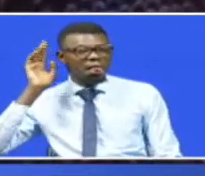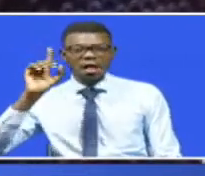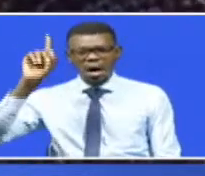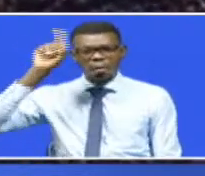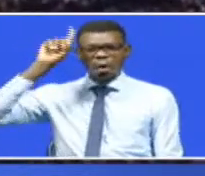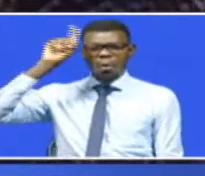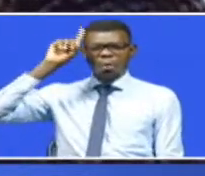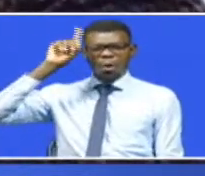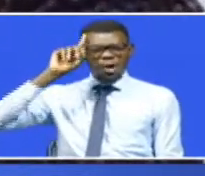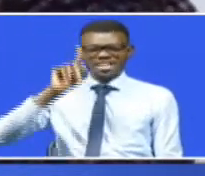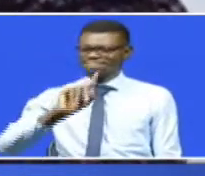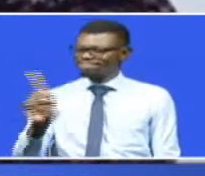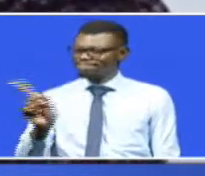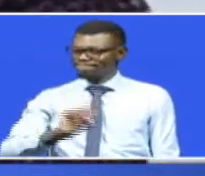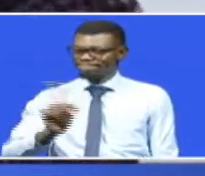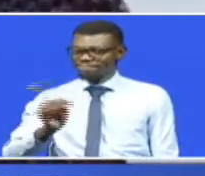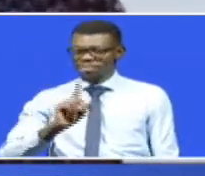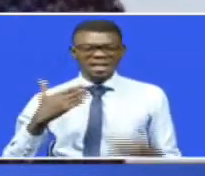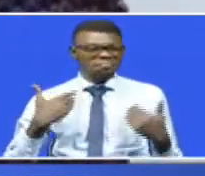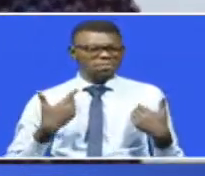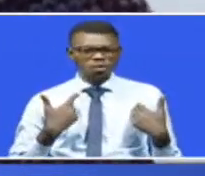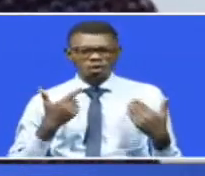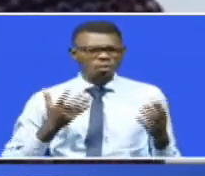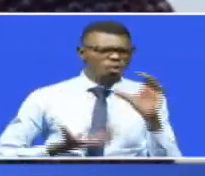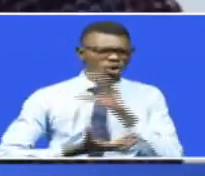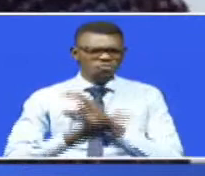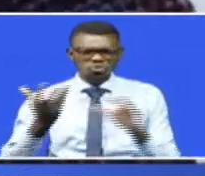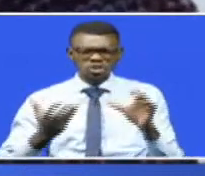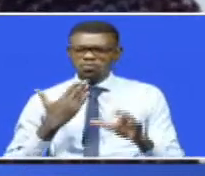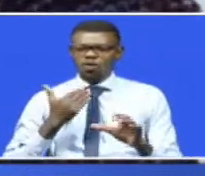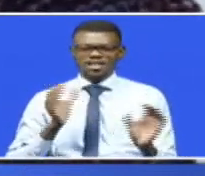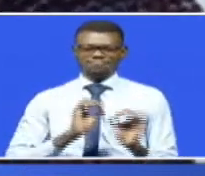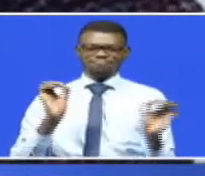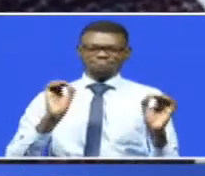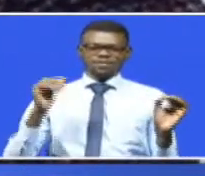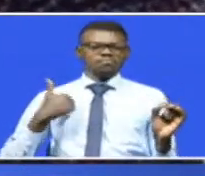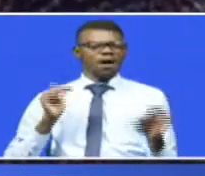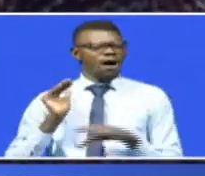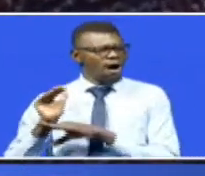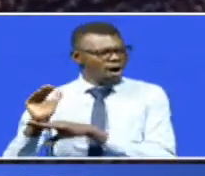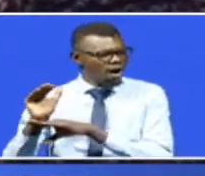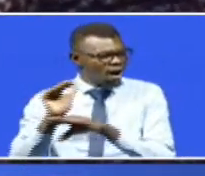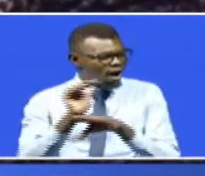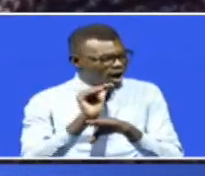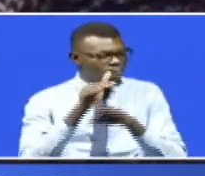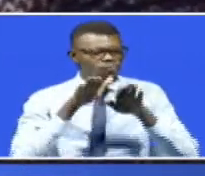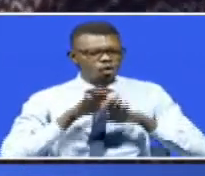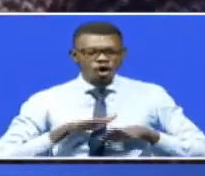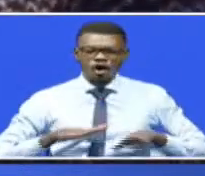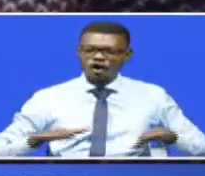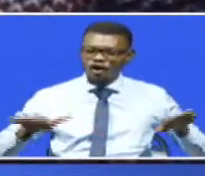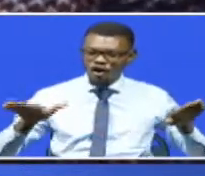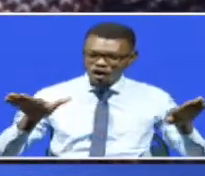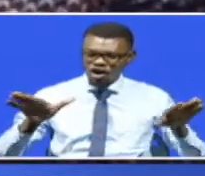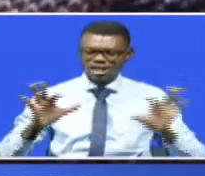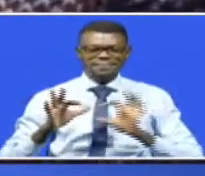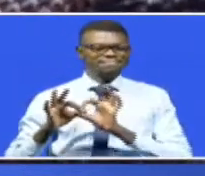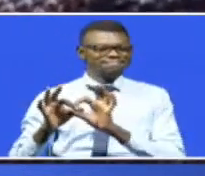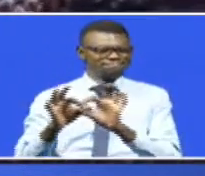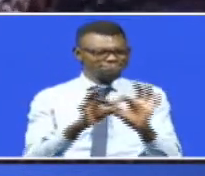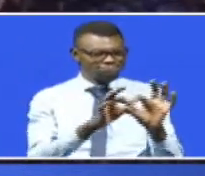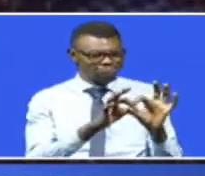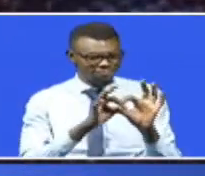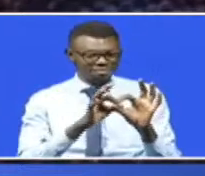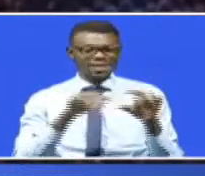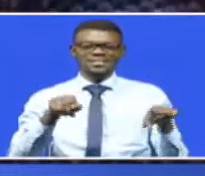nje nasi yakatuparaganya vichwa. Na waomba wote tushikane kwa umoja, kwa mshikamano wetu